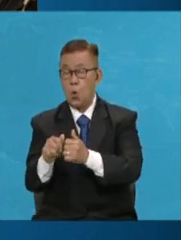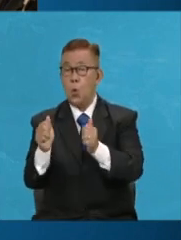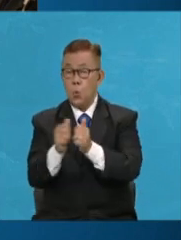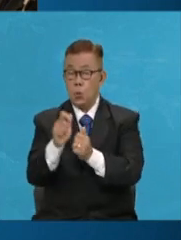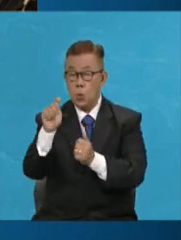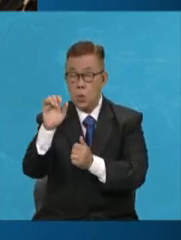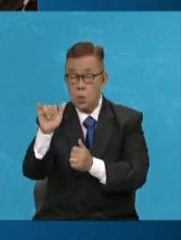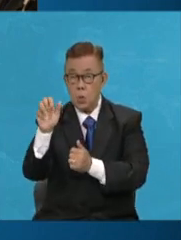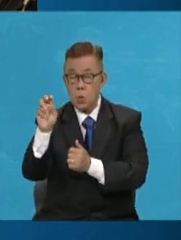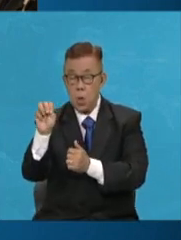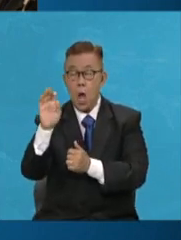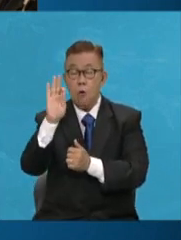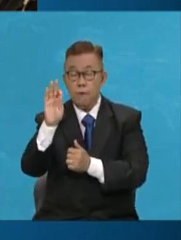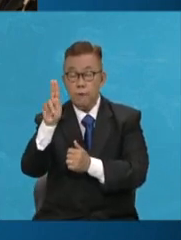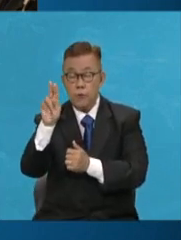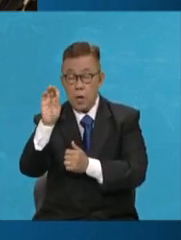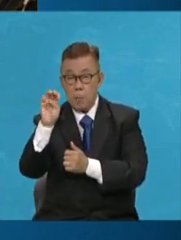tuan yang terutama